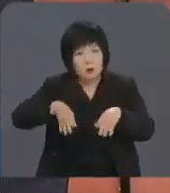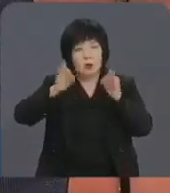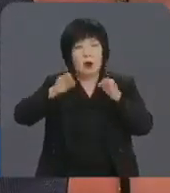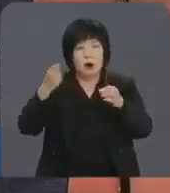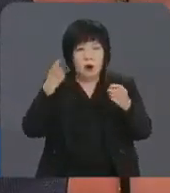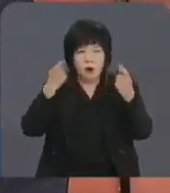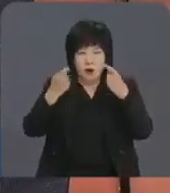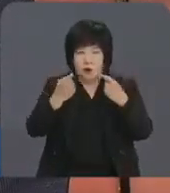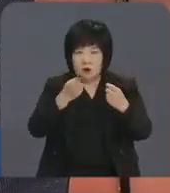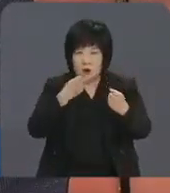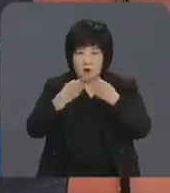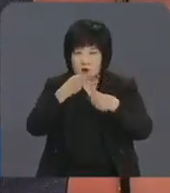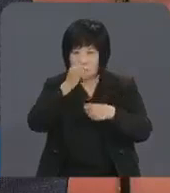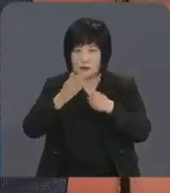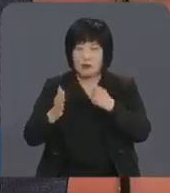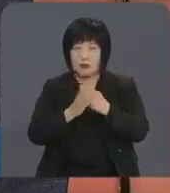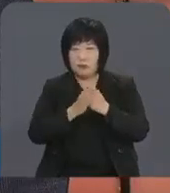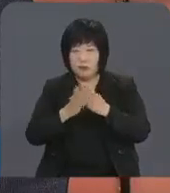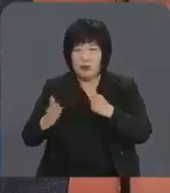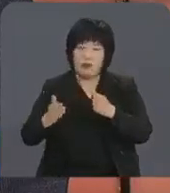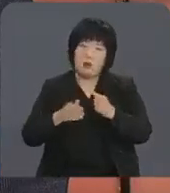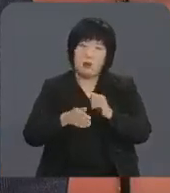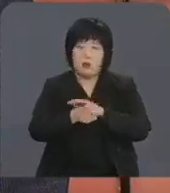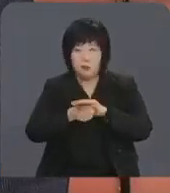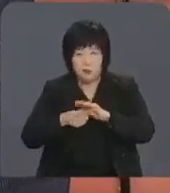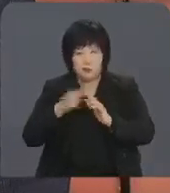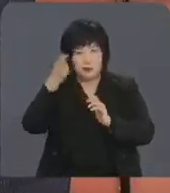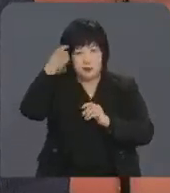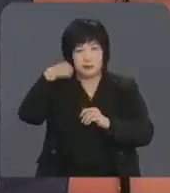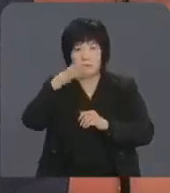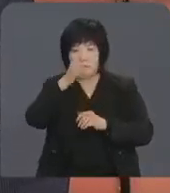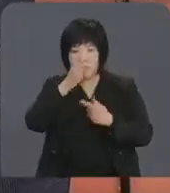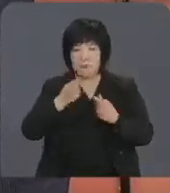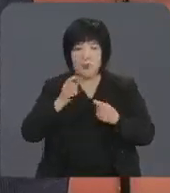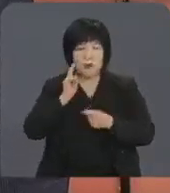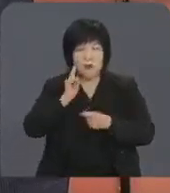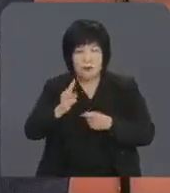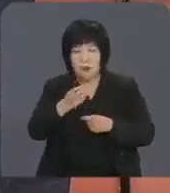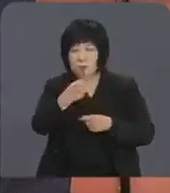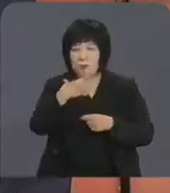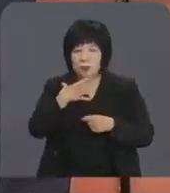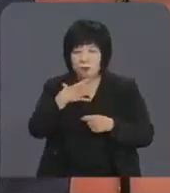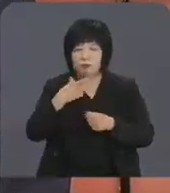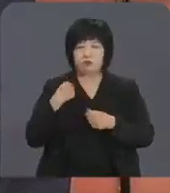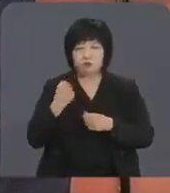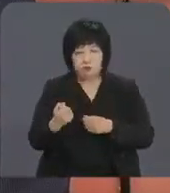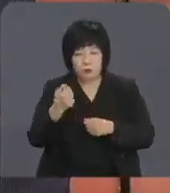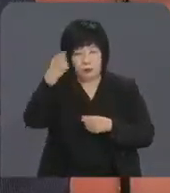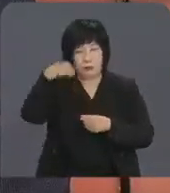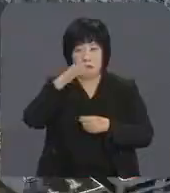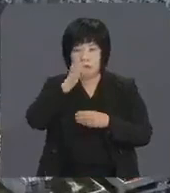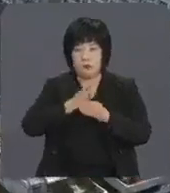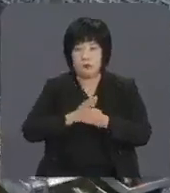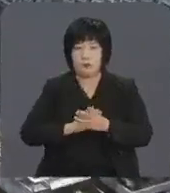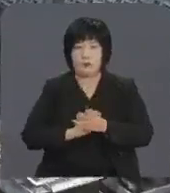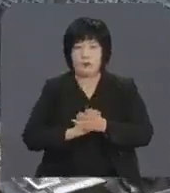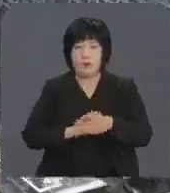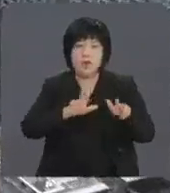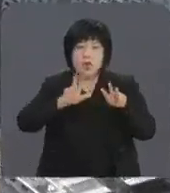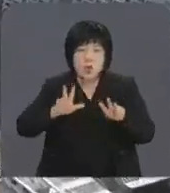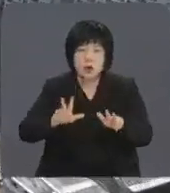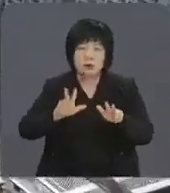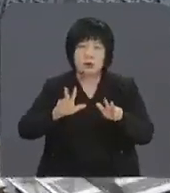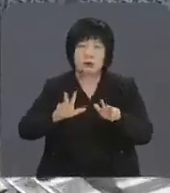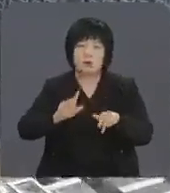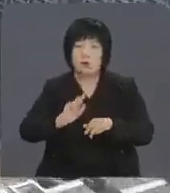기부가 묶여서 하니까 상대적인 박탈감을 느낌이구요 또 심하게 말하면 무역 감도 느껴서 현실인